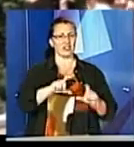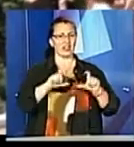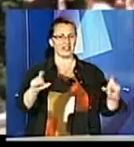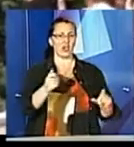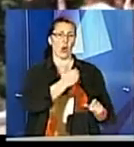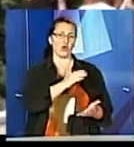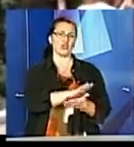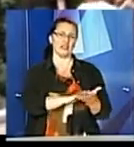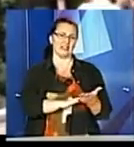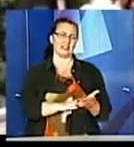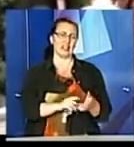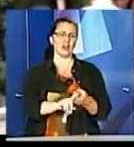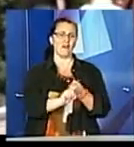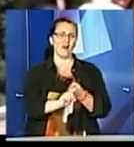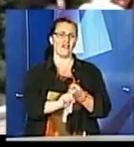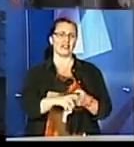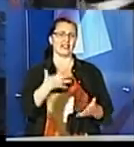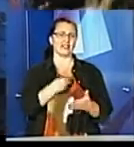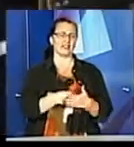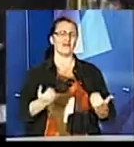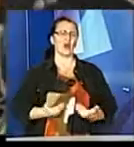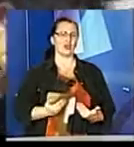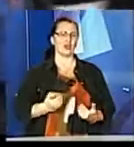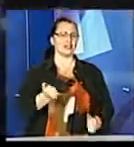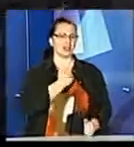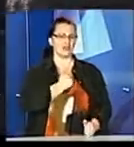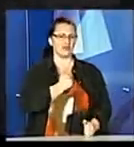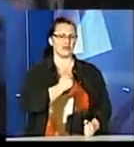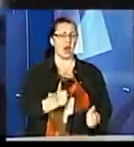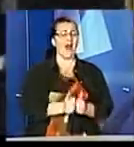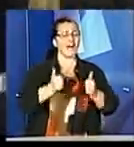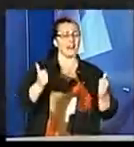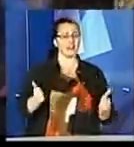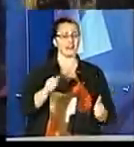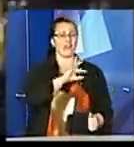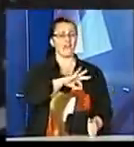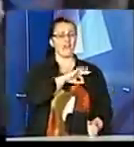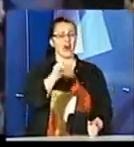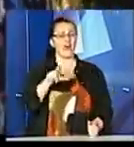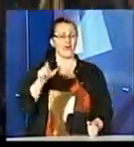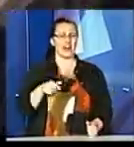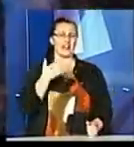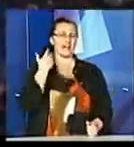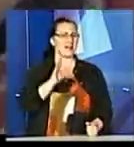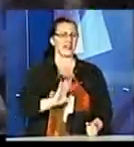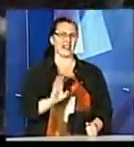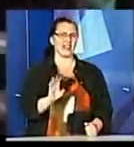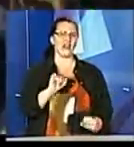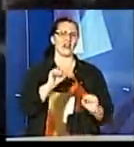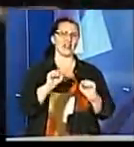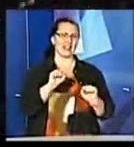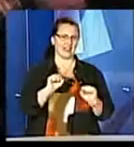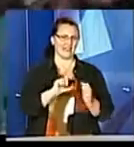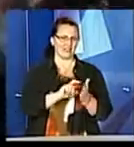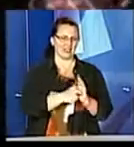Хочу і надалі пов'язати своє життя з військовою службою. Розлучатися з вихованцями нелегко і класним керівникам, які не лише навчали